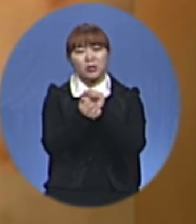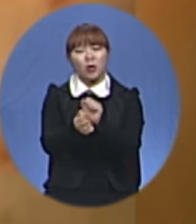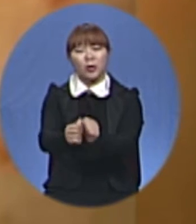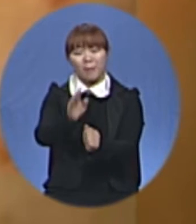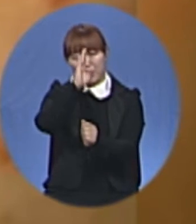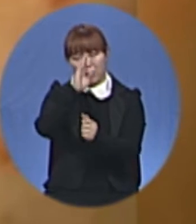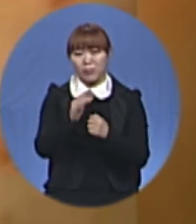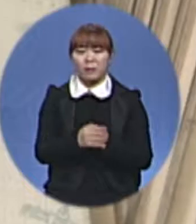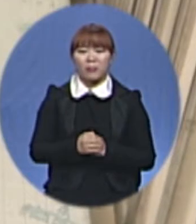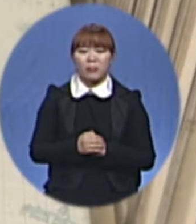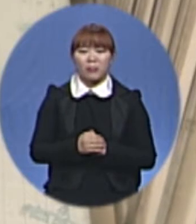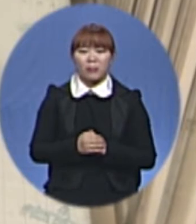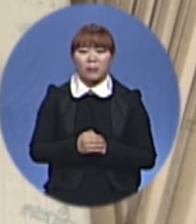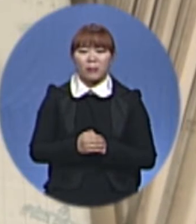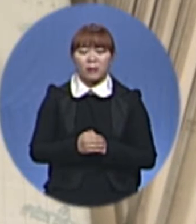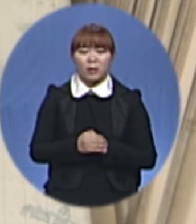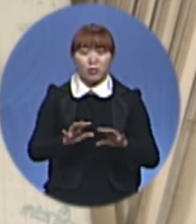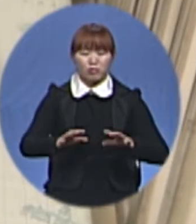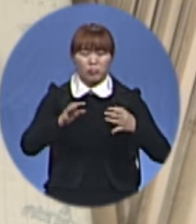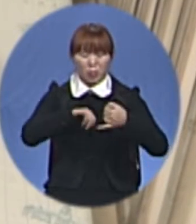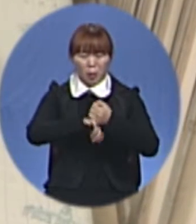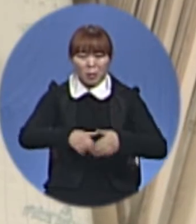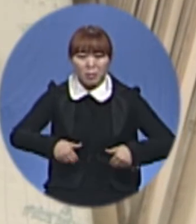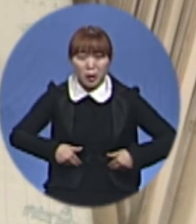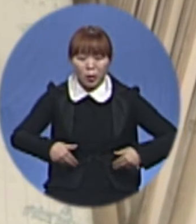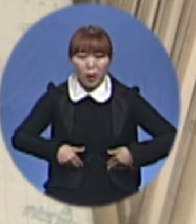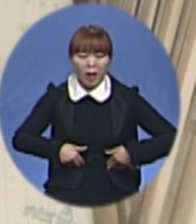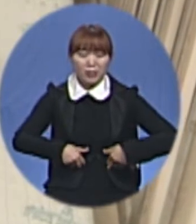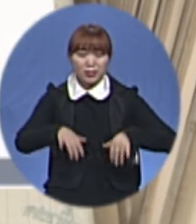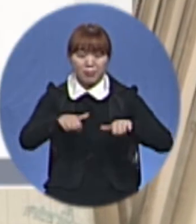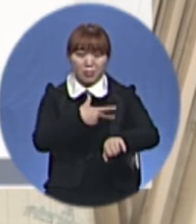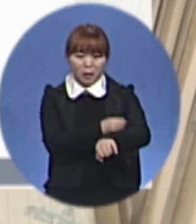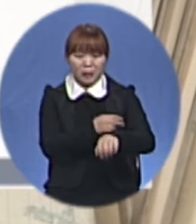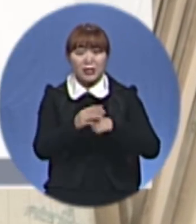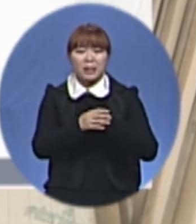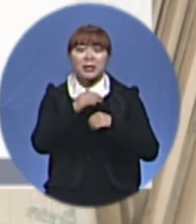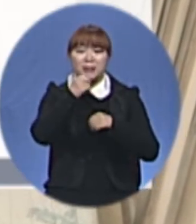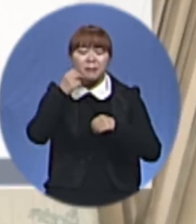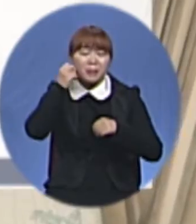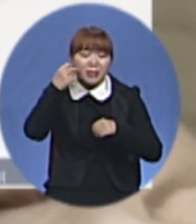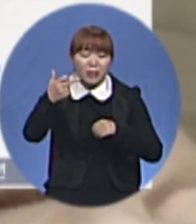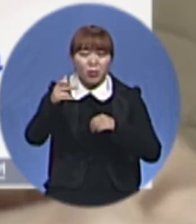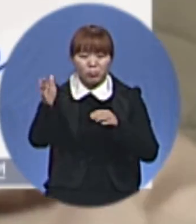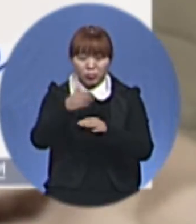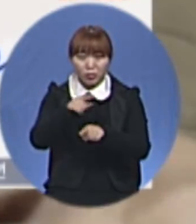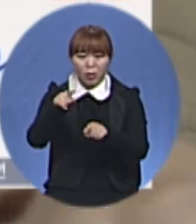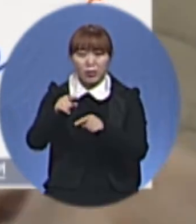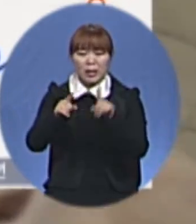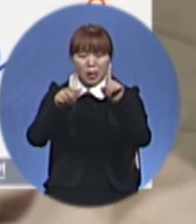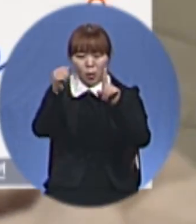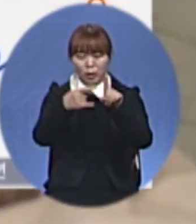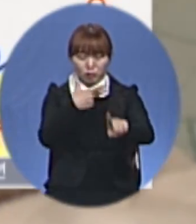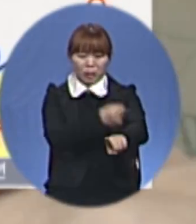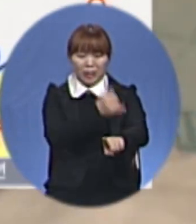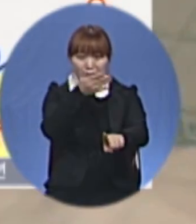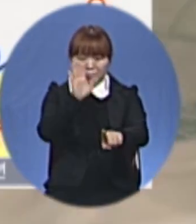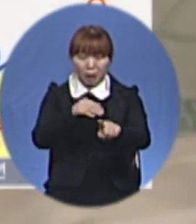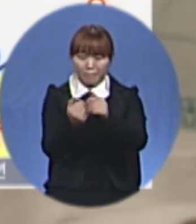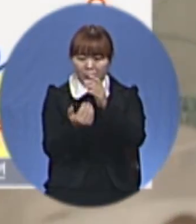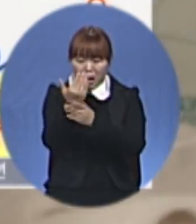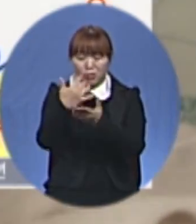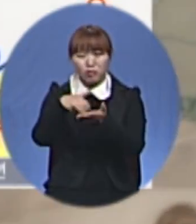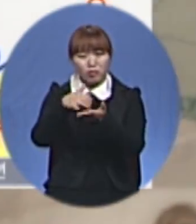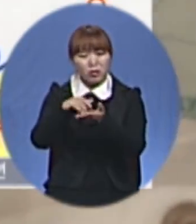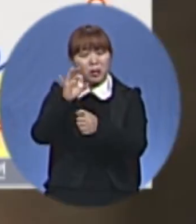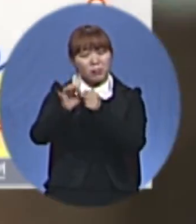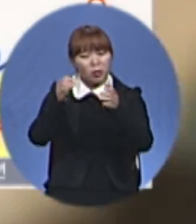전염병입니다. 국가 필수 예방접종 대상으로 생후 12개월에서 15개월 때 1회 주사를 맞지만 발생